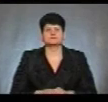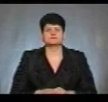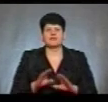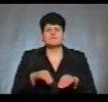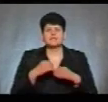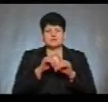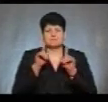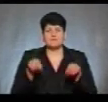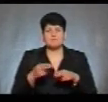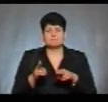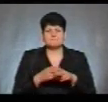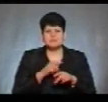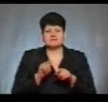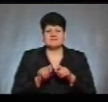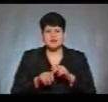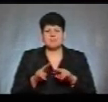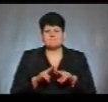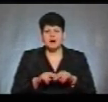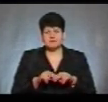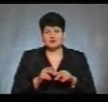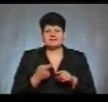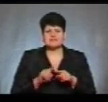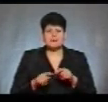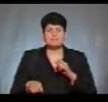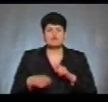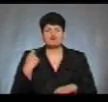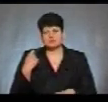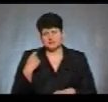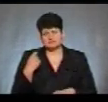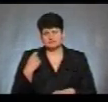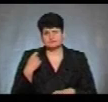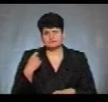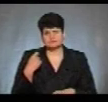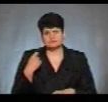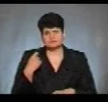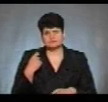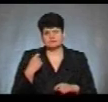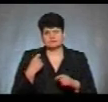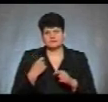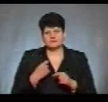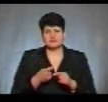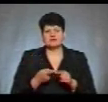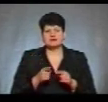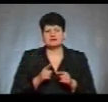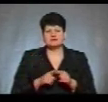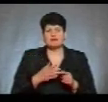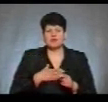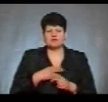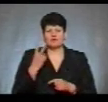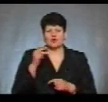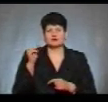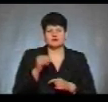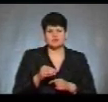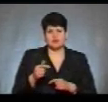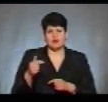Видача бюлетеня без перевірки паспорту – це порушення. І це вже моє 2000-не голосування за